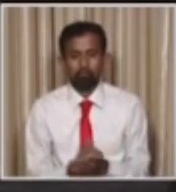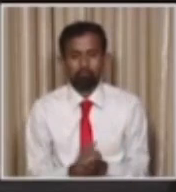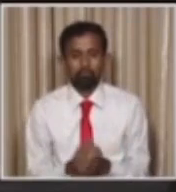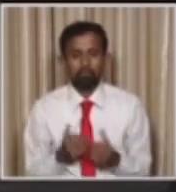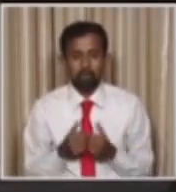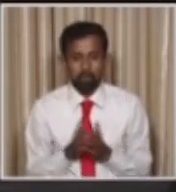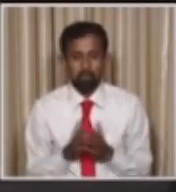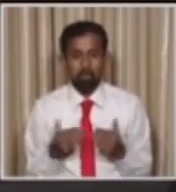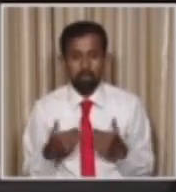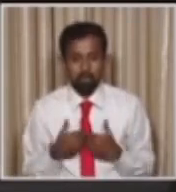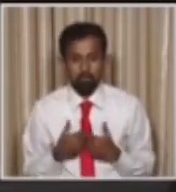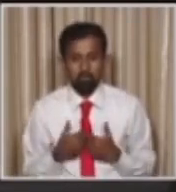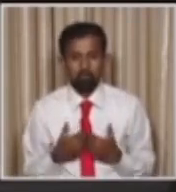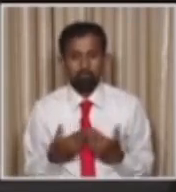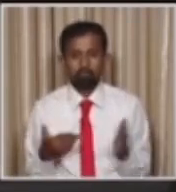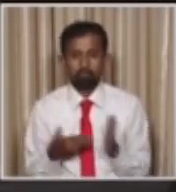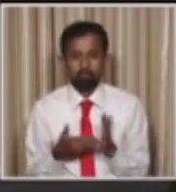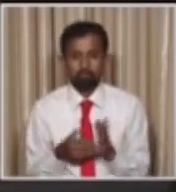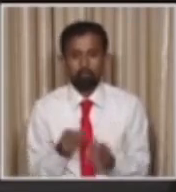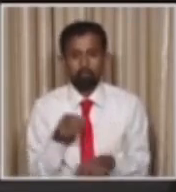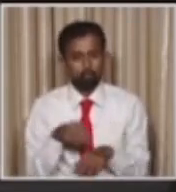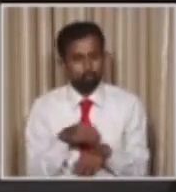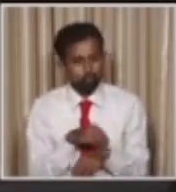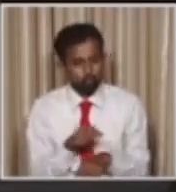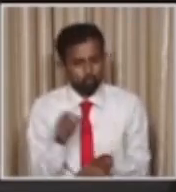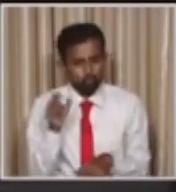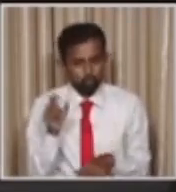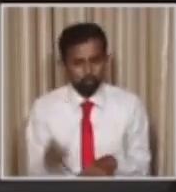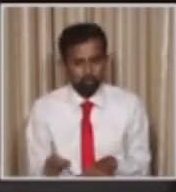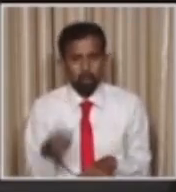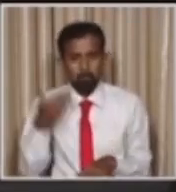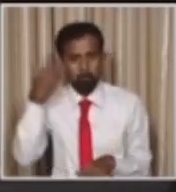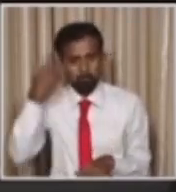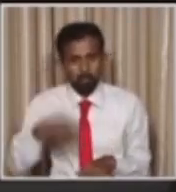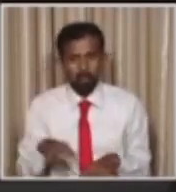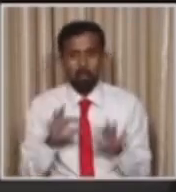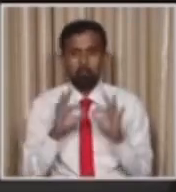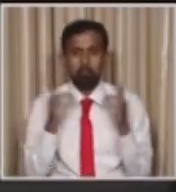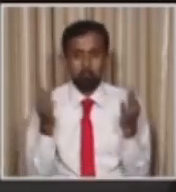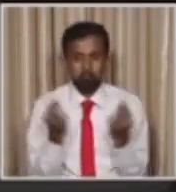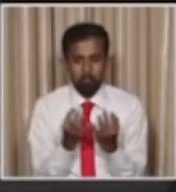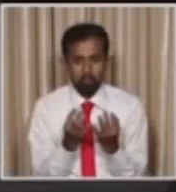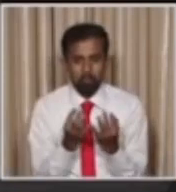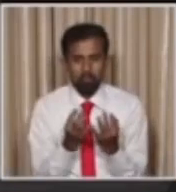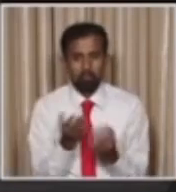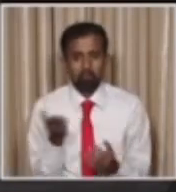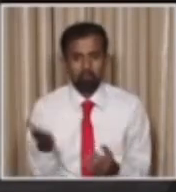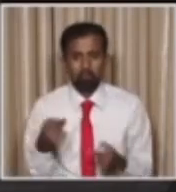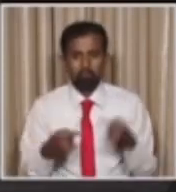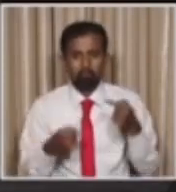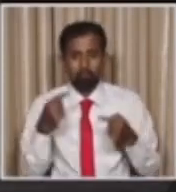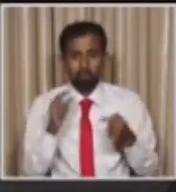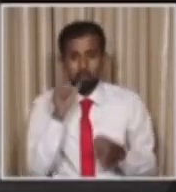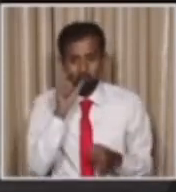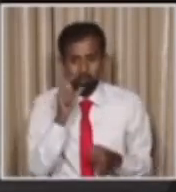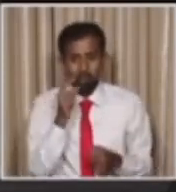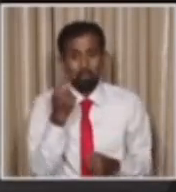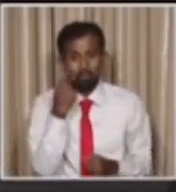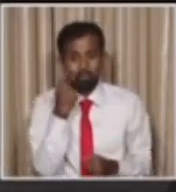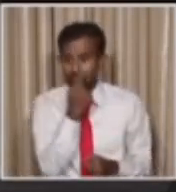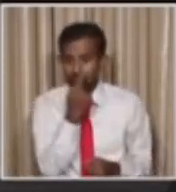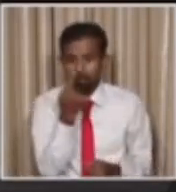අපි මේ වින්දිතයන්ට තුවාල ලැබුවට මියගේ ඇයි පවුල් වලට මේ විවාදය බලන් ඉන්නකොට එයා